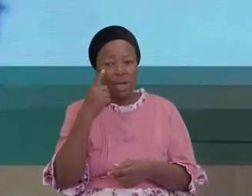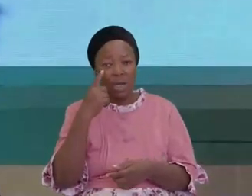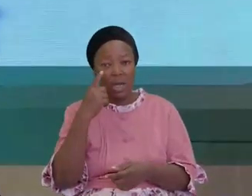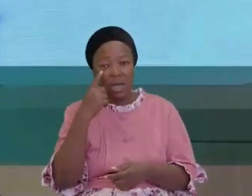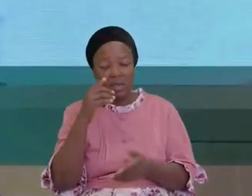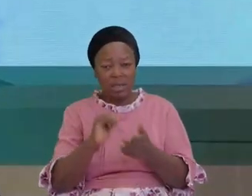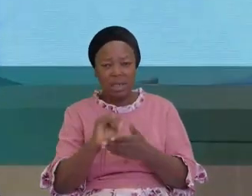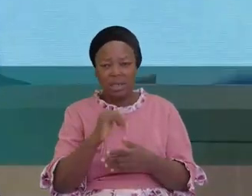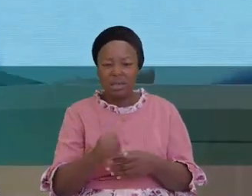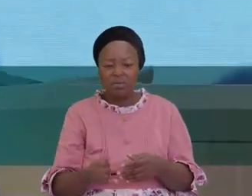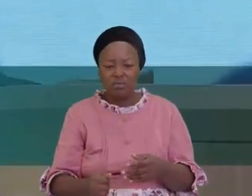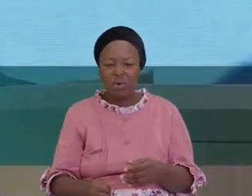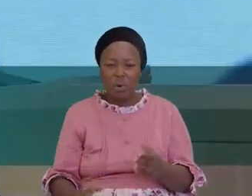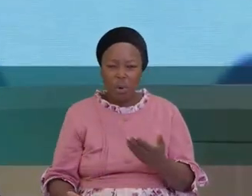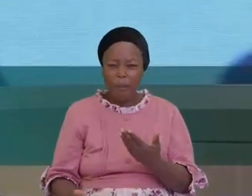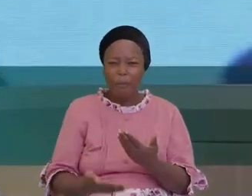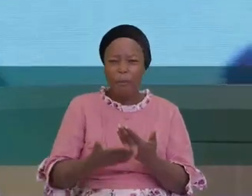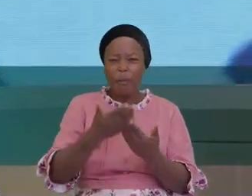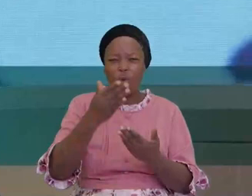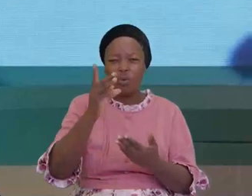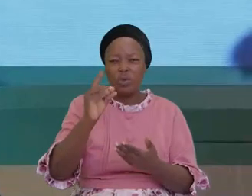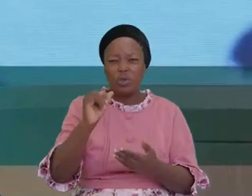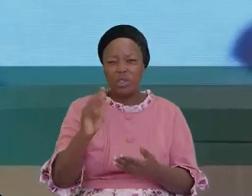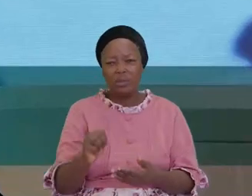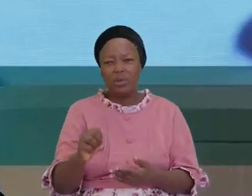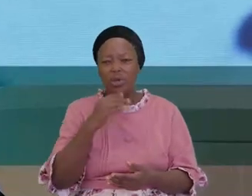Et maintenant, ta vue qui s'affaiblit.